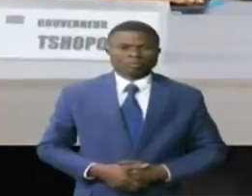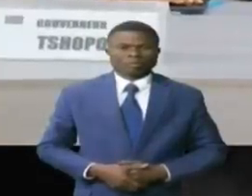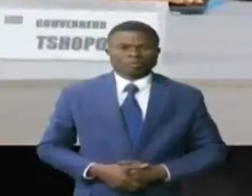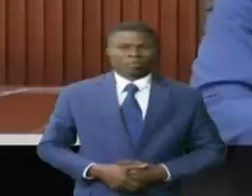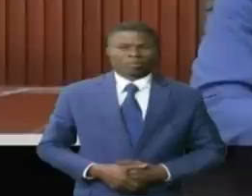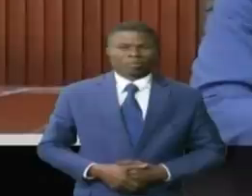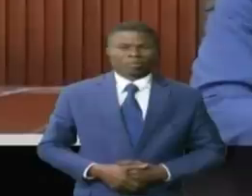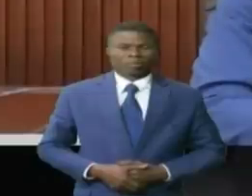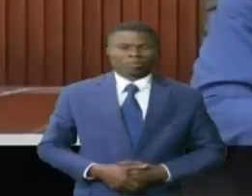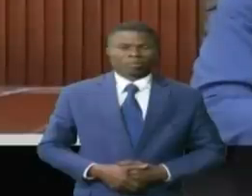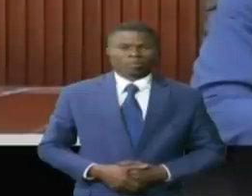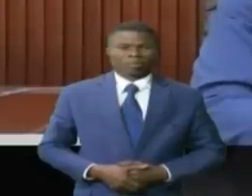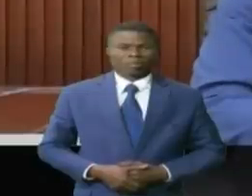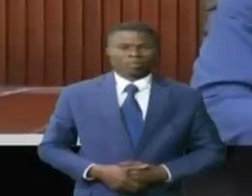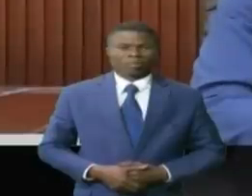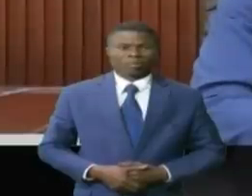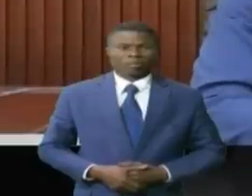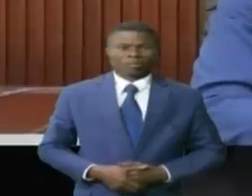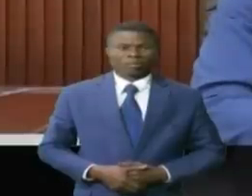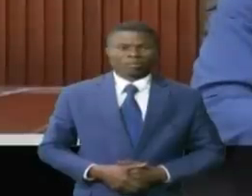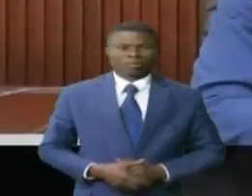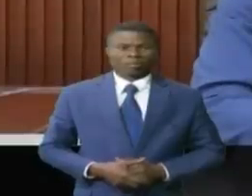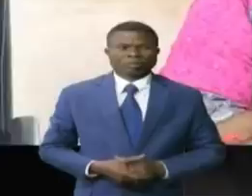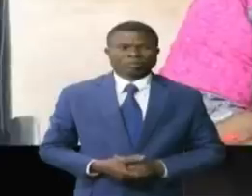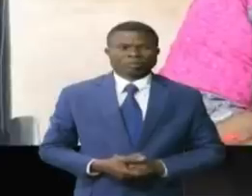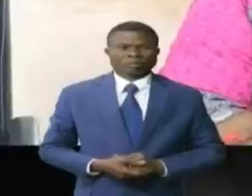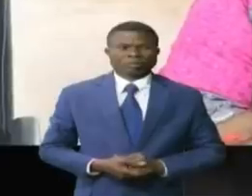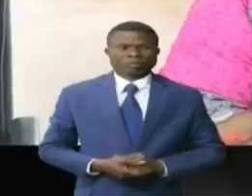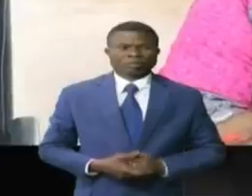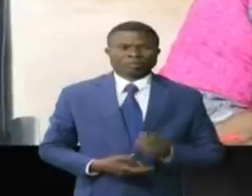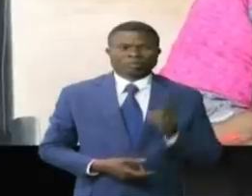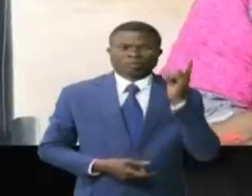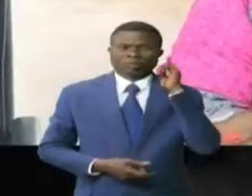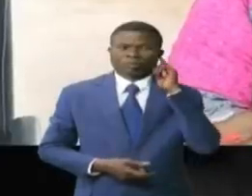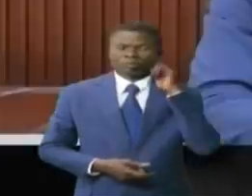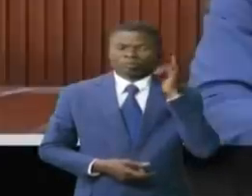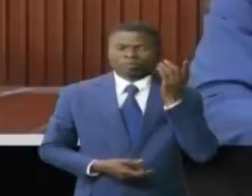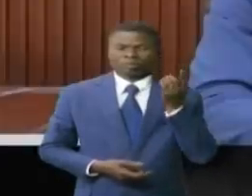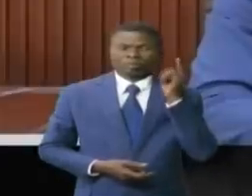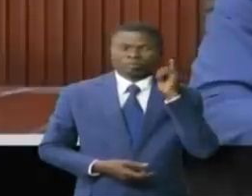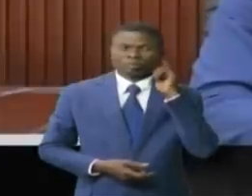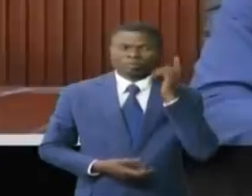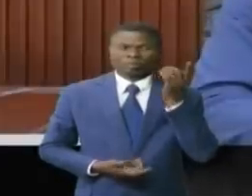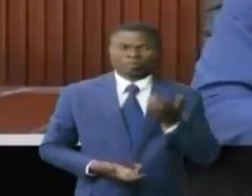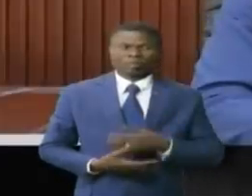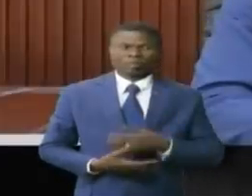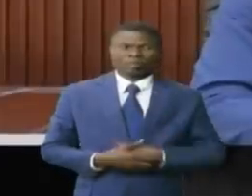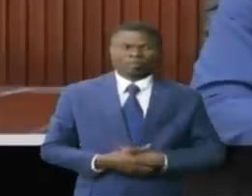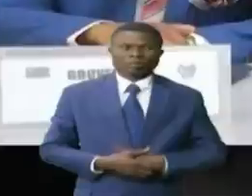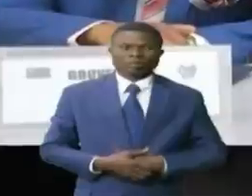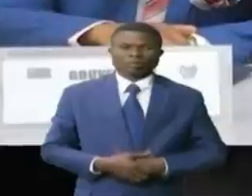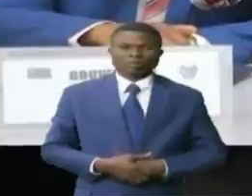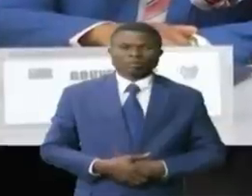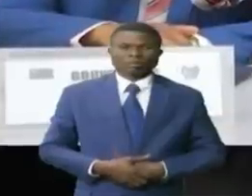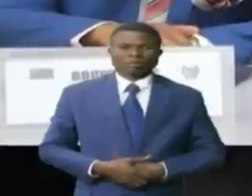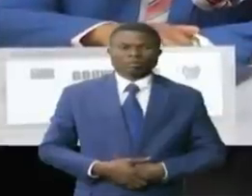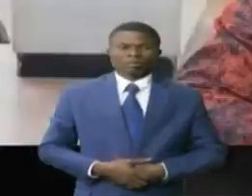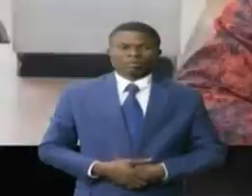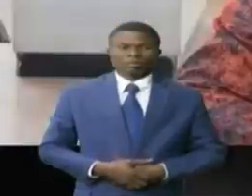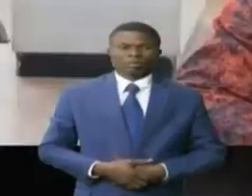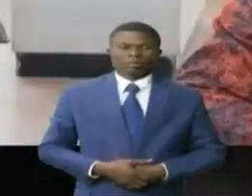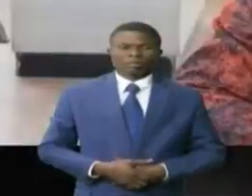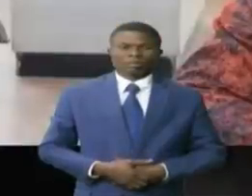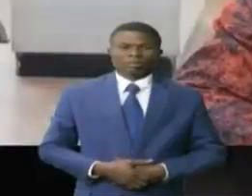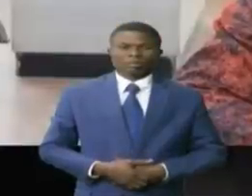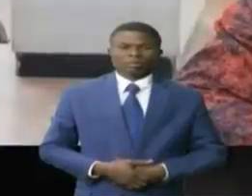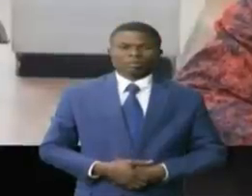par article par le secrétaire permanent et rapporteur de l'Union sacrée de la Nation, le professeur André Mbatabetoukoumé Soumangou, au gouverneur des